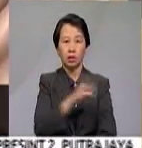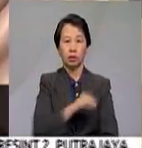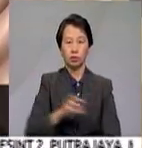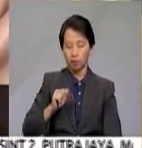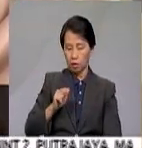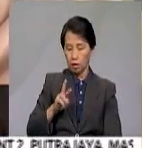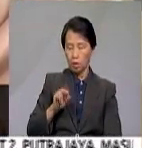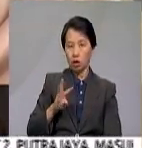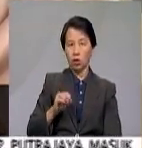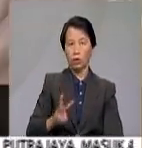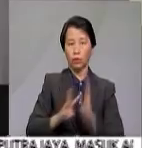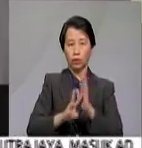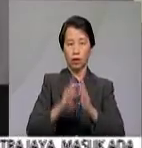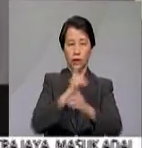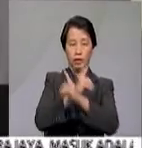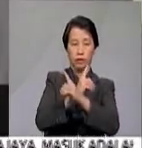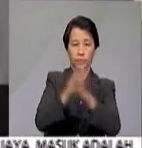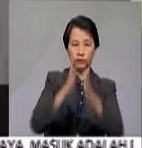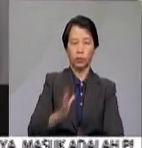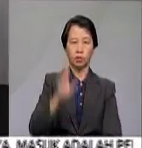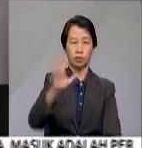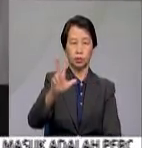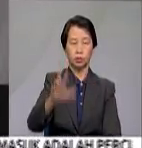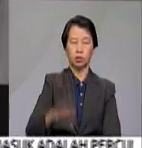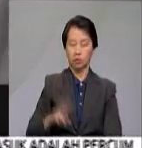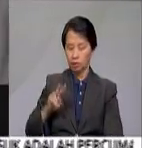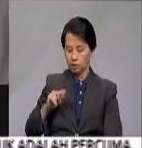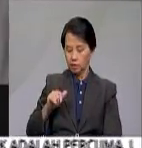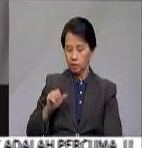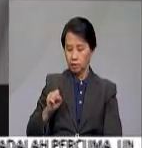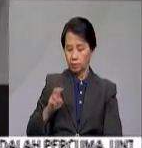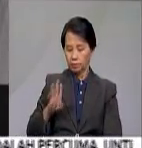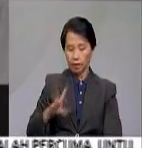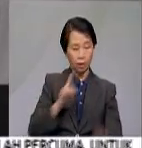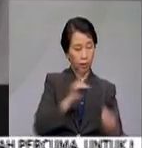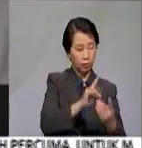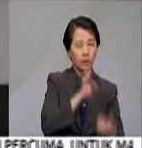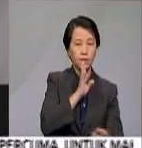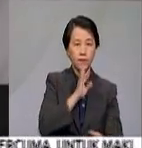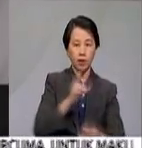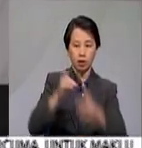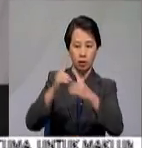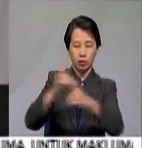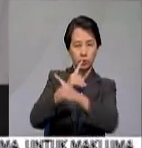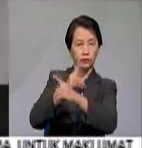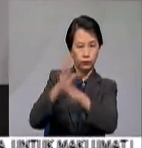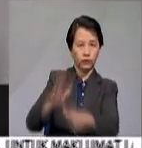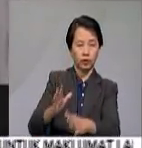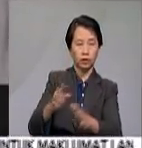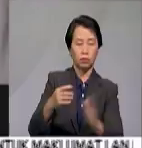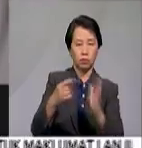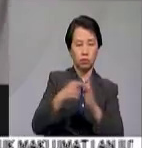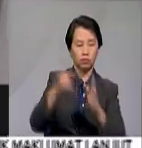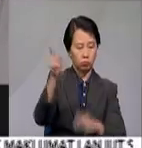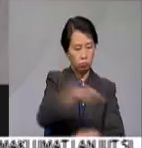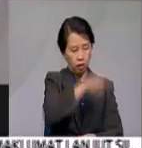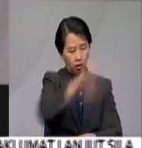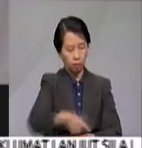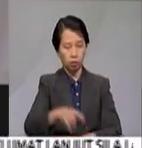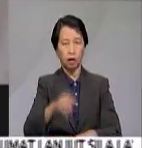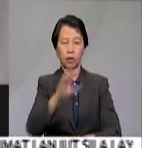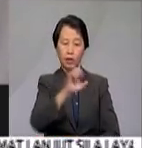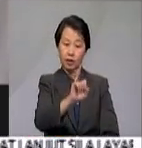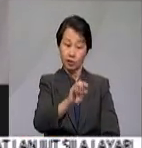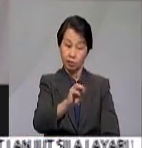Darjil mewakili defendan ketiga. Nasbal ketika ditemui berkata defendan memfailkan permohonan untuk membatalkan saman itu